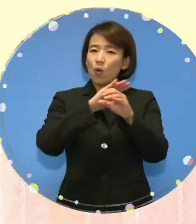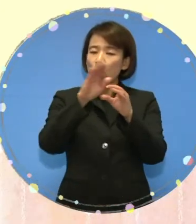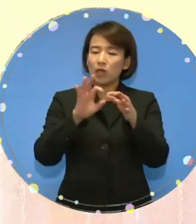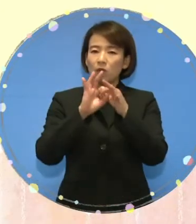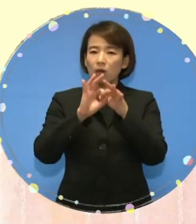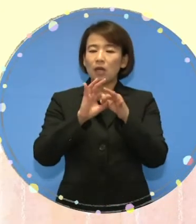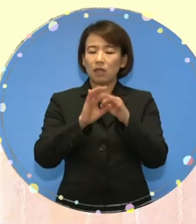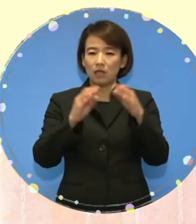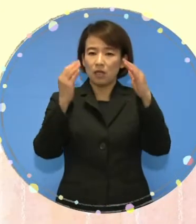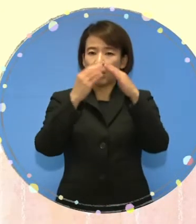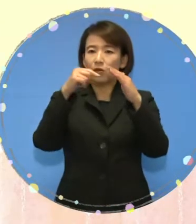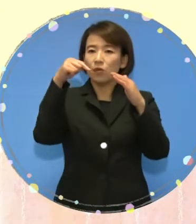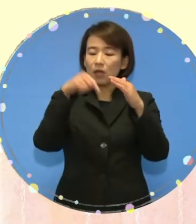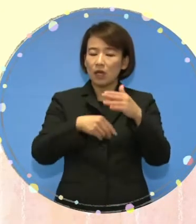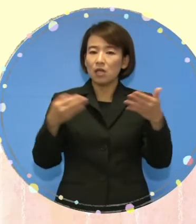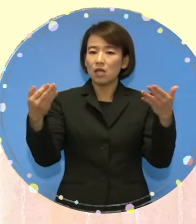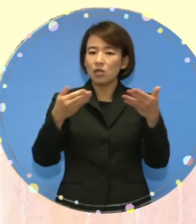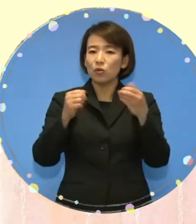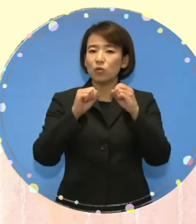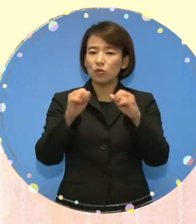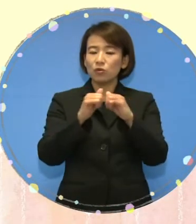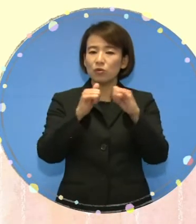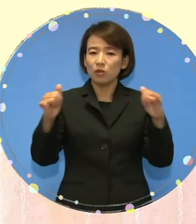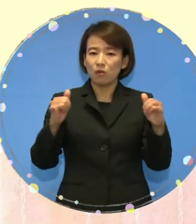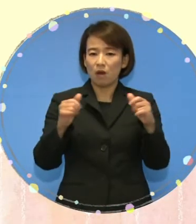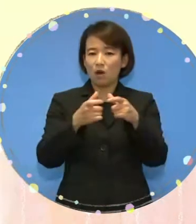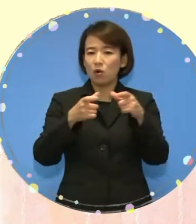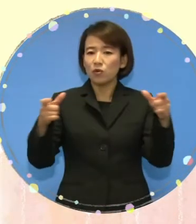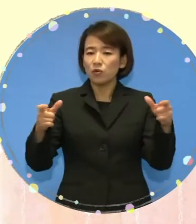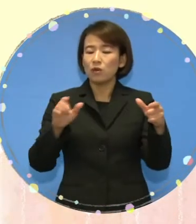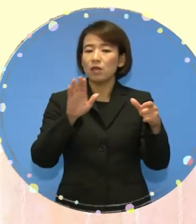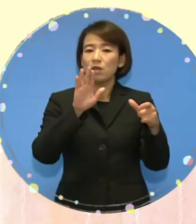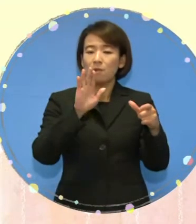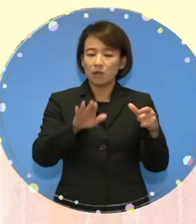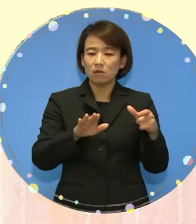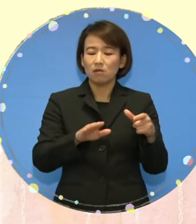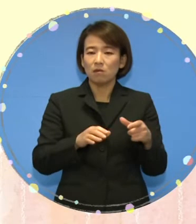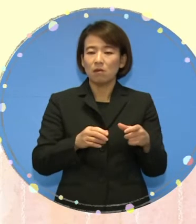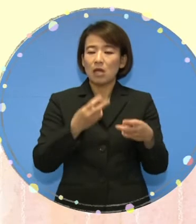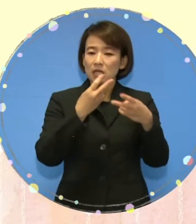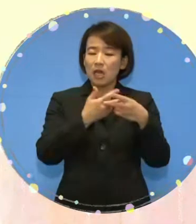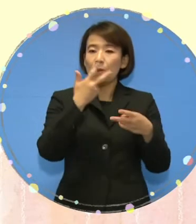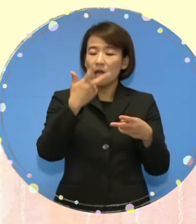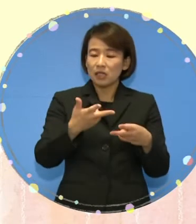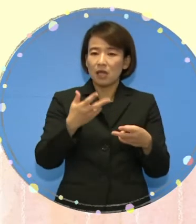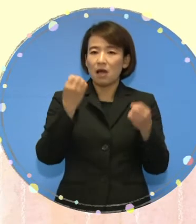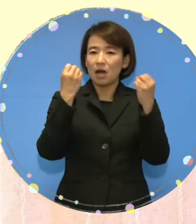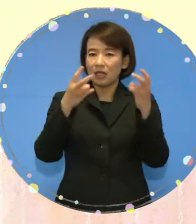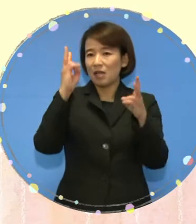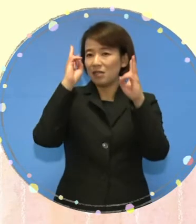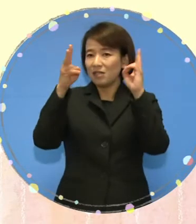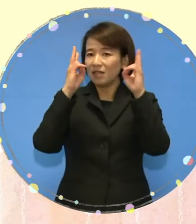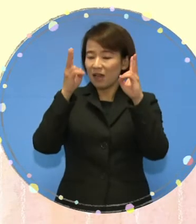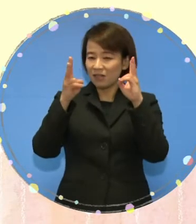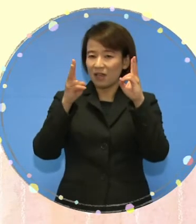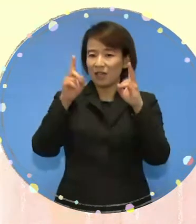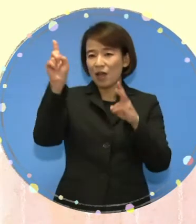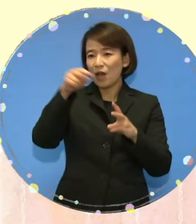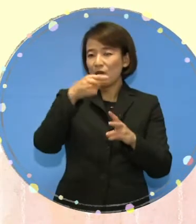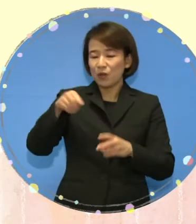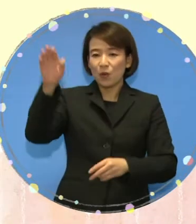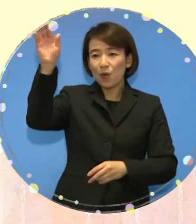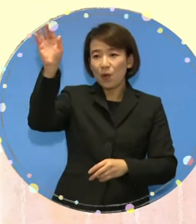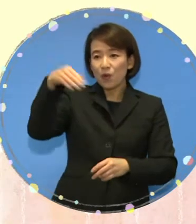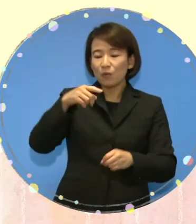この中でテレワークなど働き方が多様化するなか本シティへ新たなビジネスや人の流れを